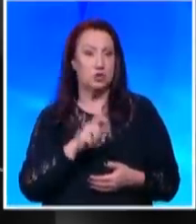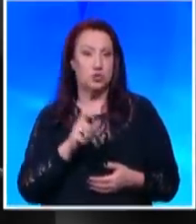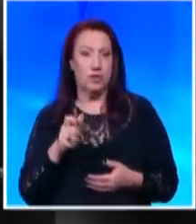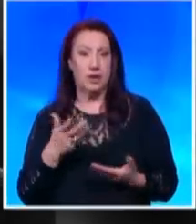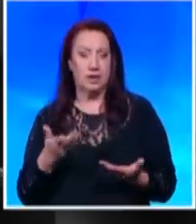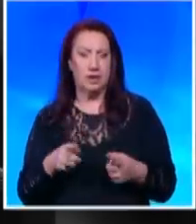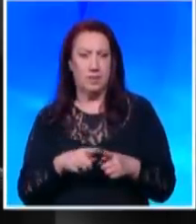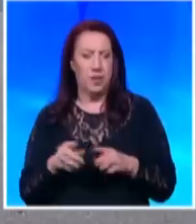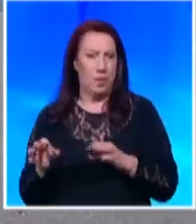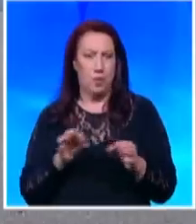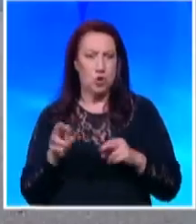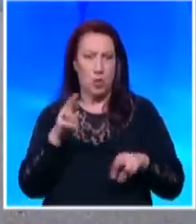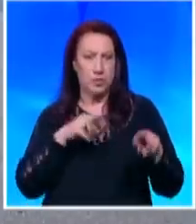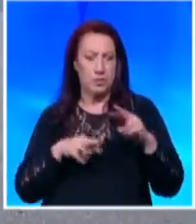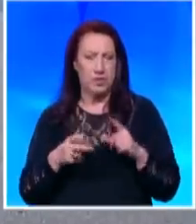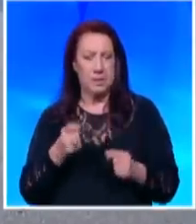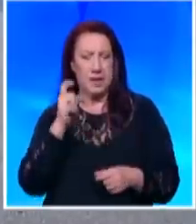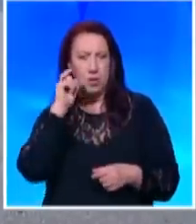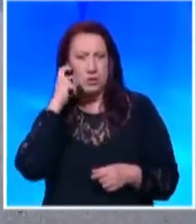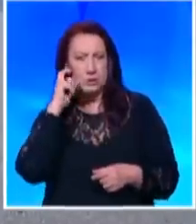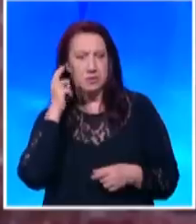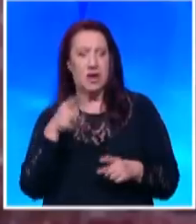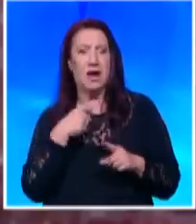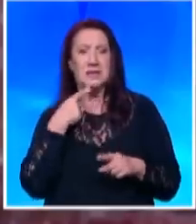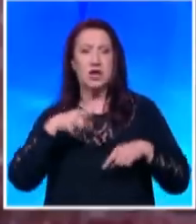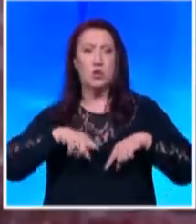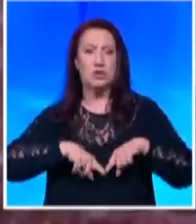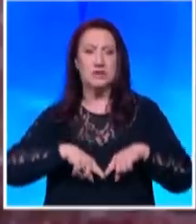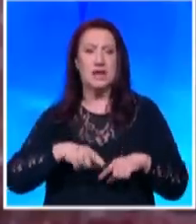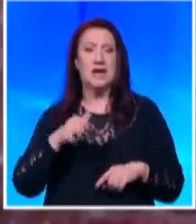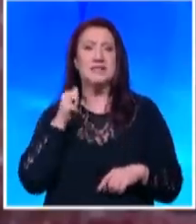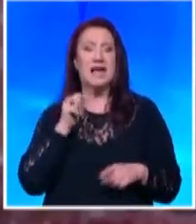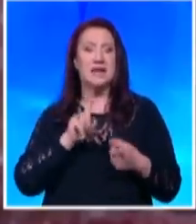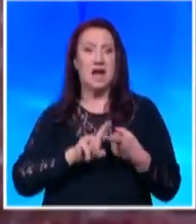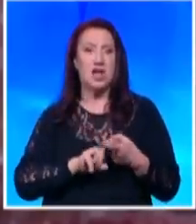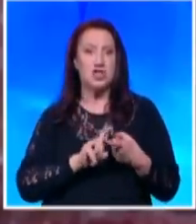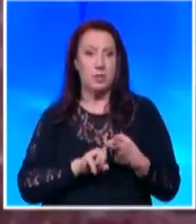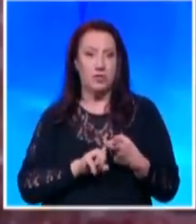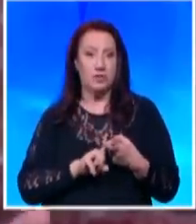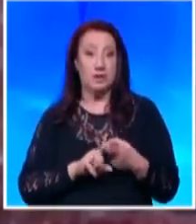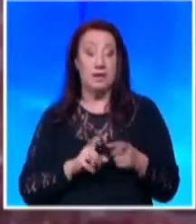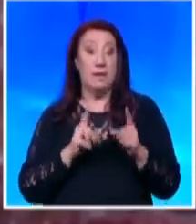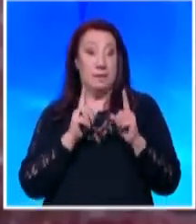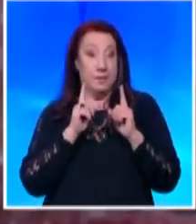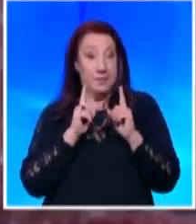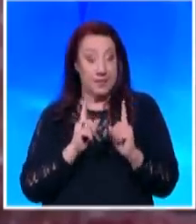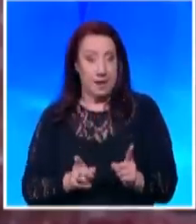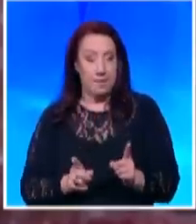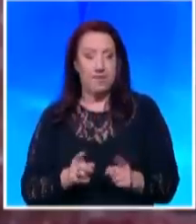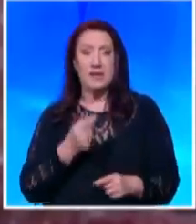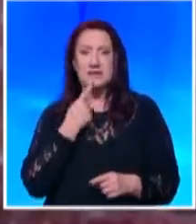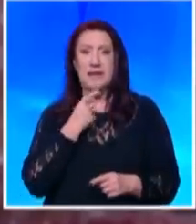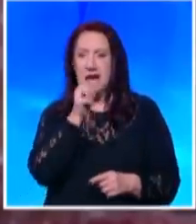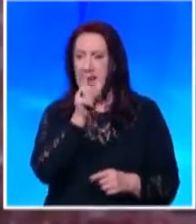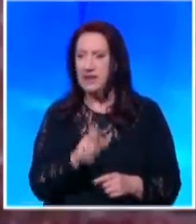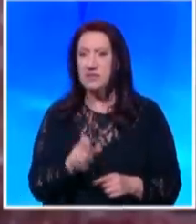тази сутрин по БТВ юристът Александър Кашамов. Трябва за всеки един човек, за който се извършва обиск